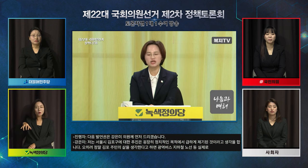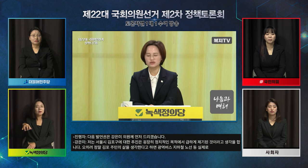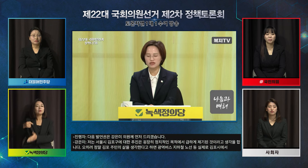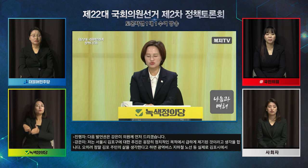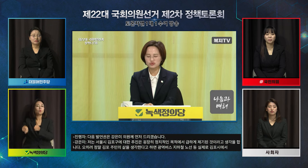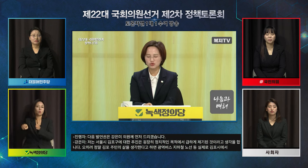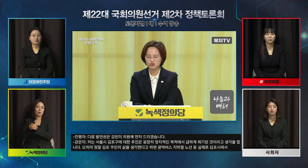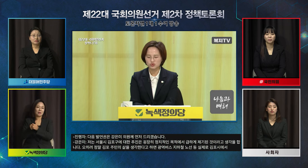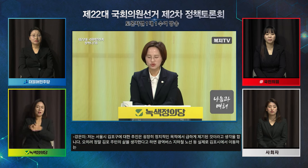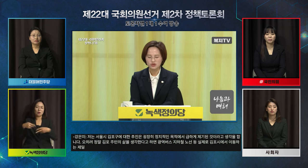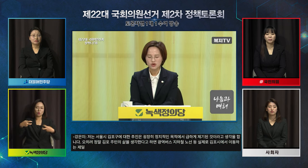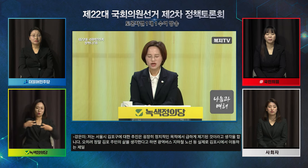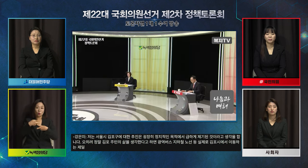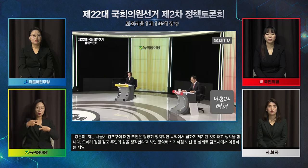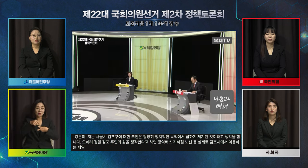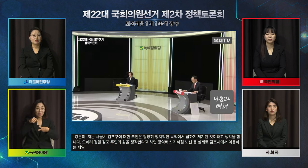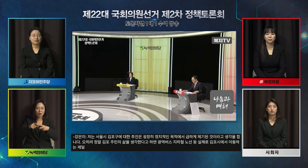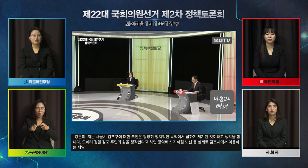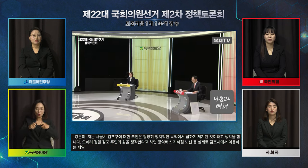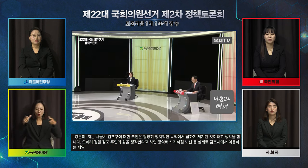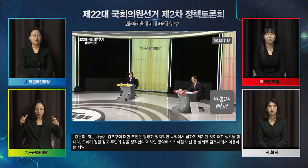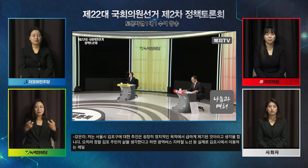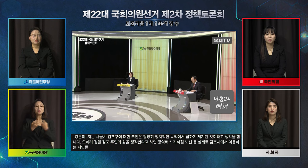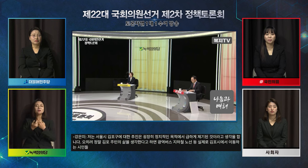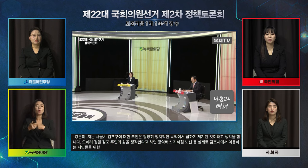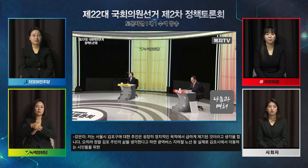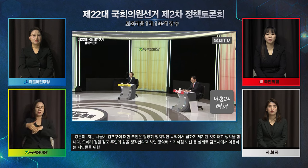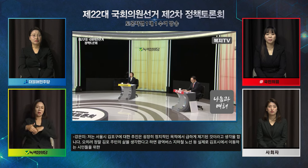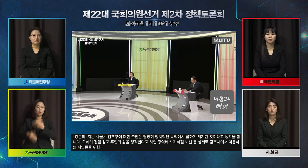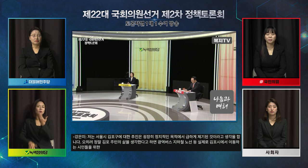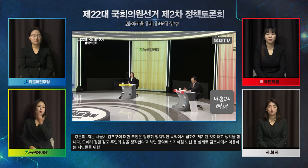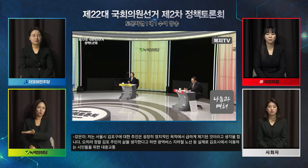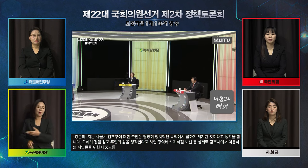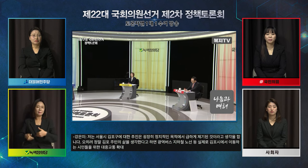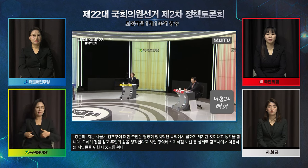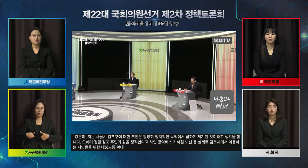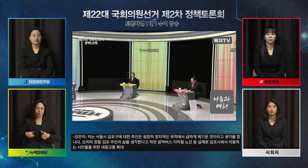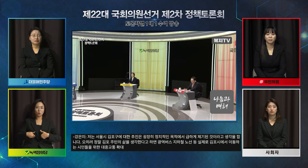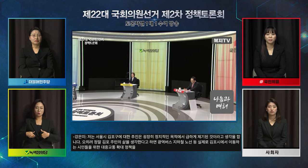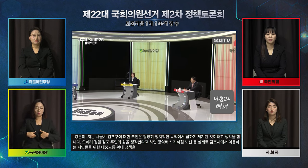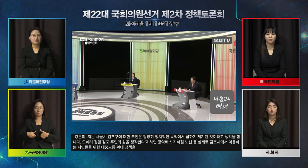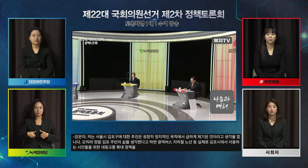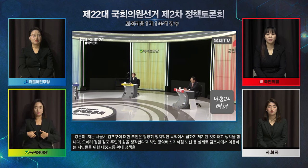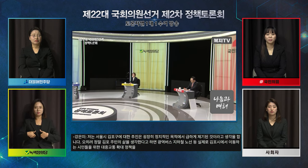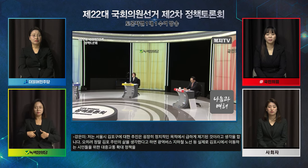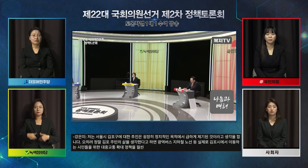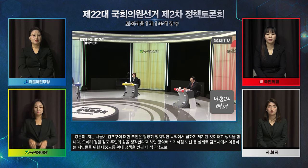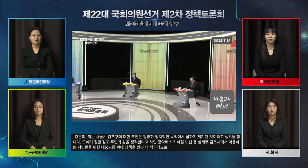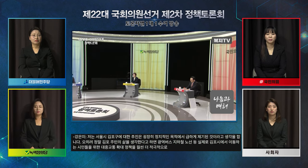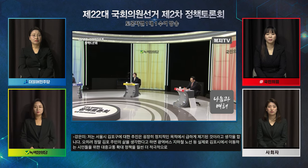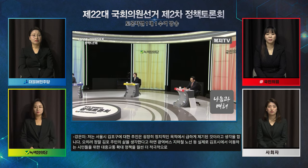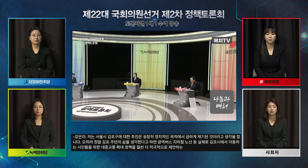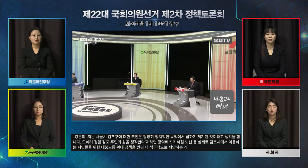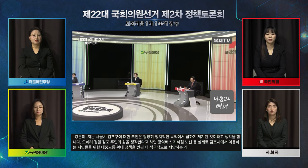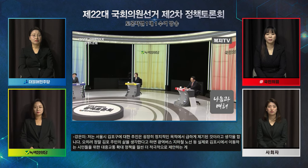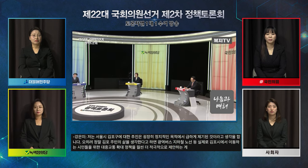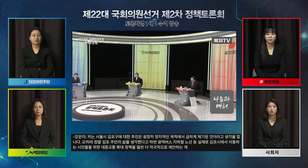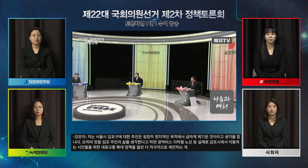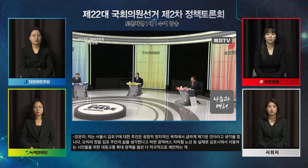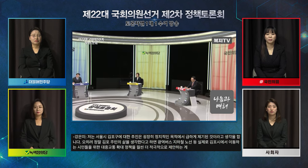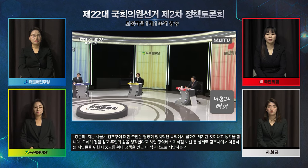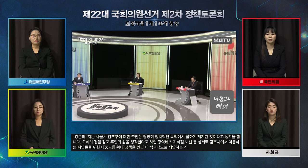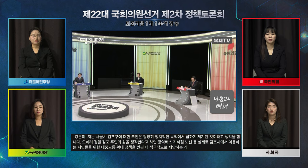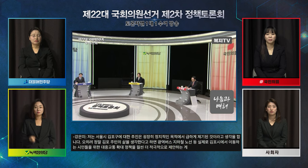시민들을 위한 대중교통 확대 정책을 훨씬 더 적극적으로 제안하는 게 필요한 것이고